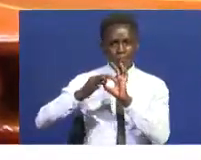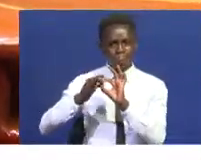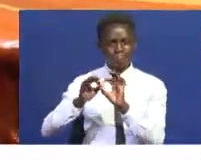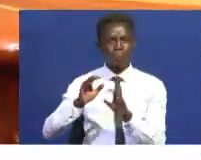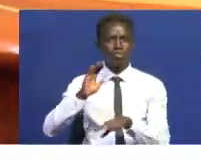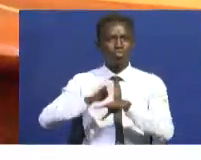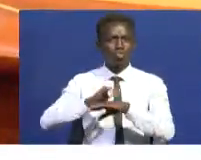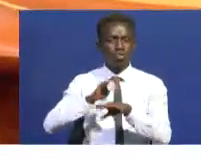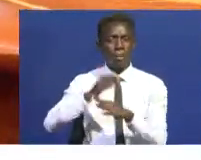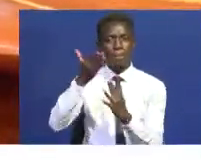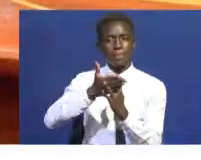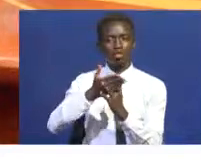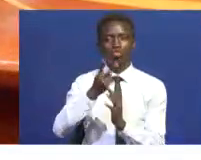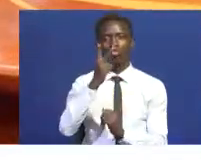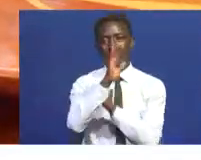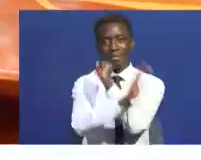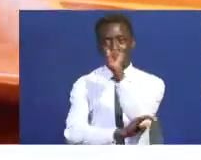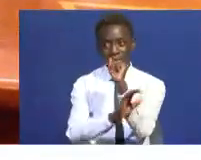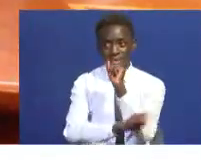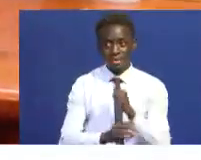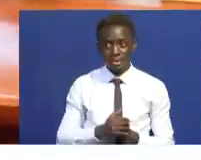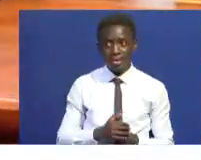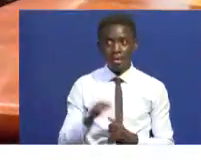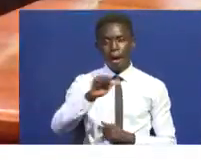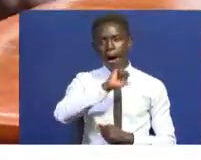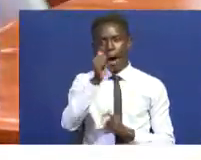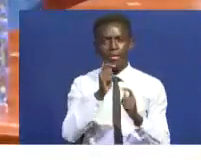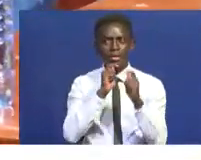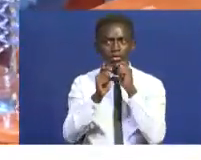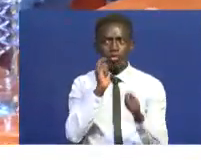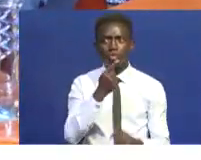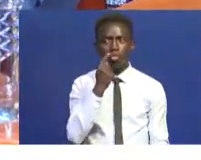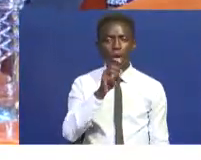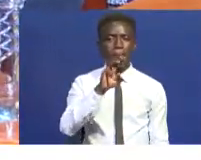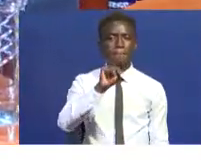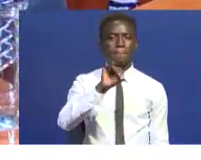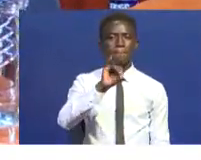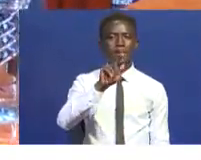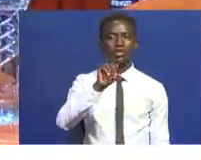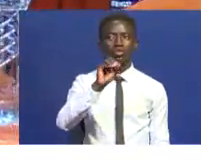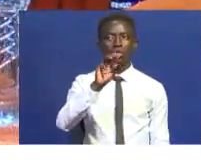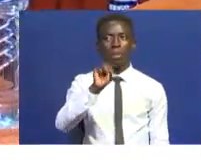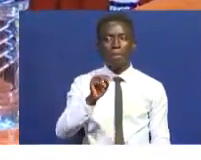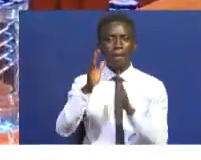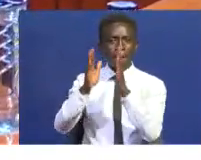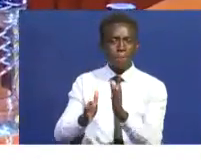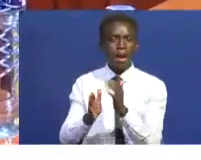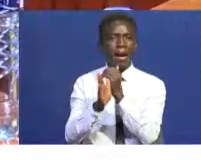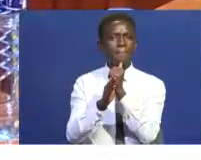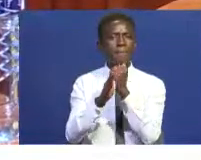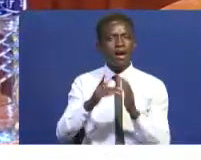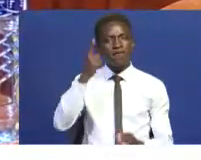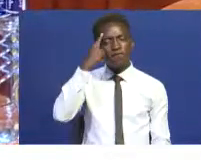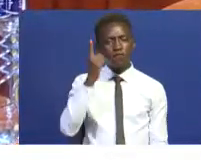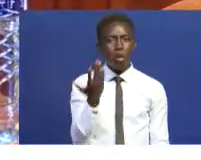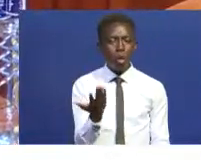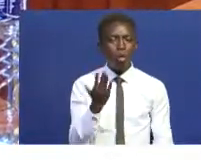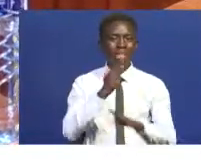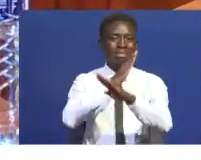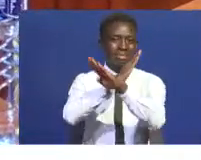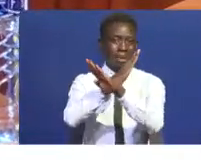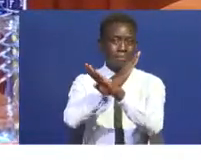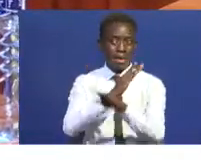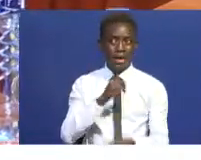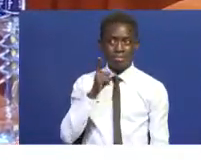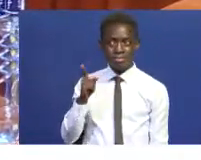Wengine waliosailiwa ni pamoja na Lilian Tomitom, aliyependekezwa kuwa balozi wa Kenya nchini Zambia na ambaye ana mali ya